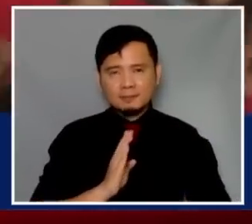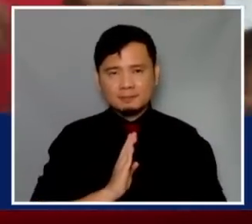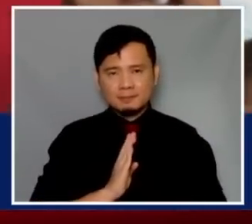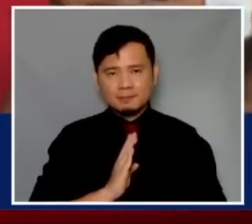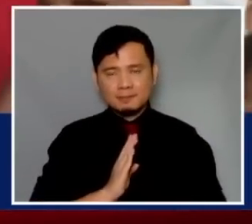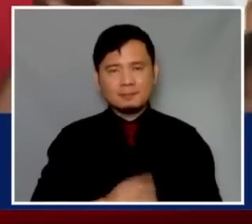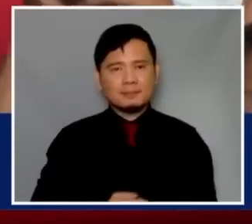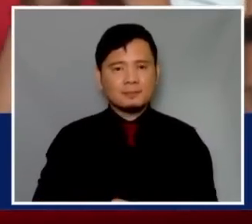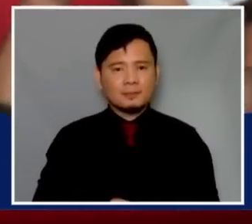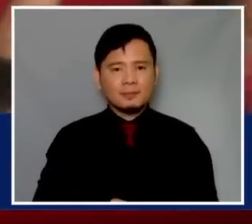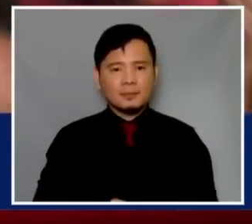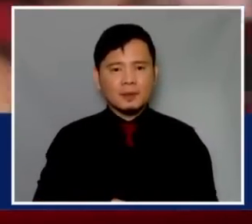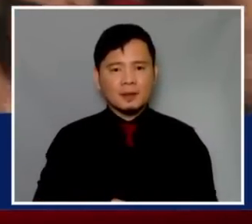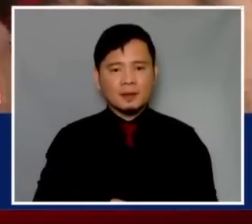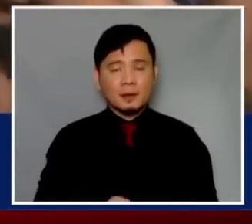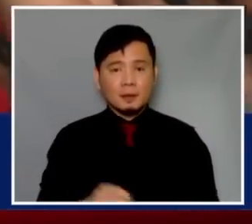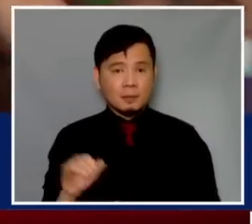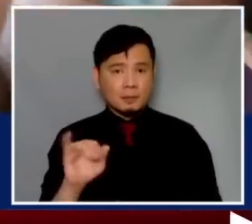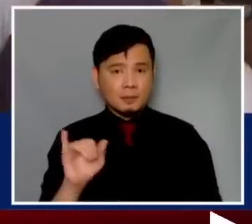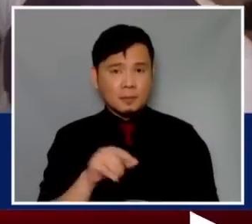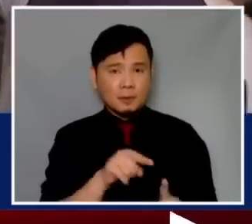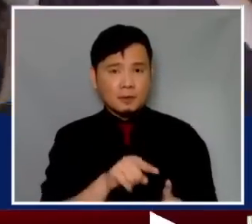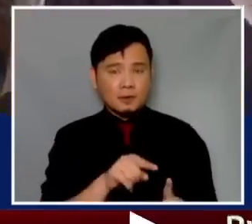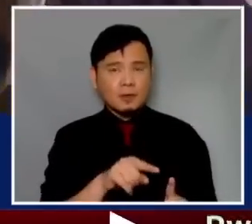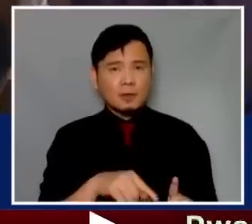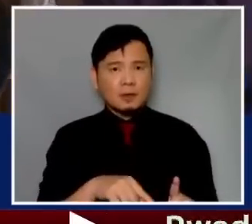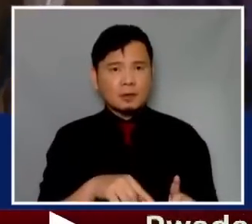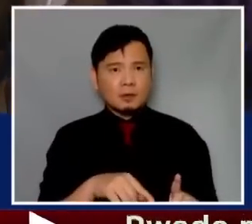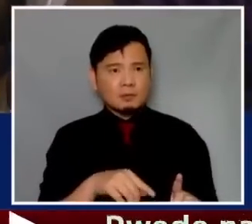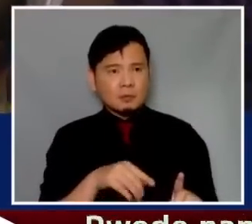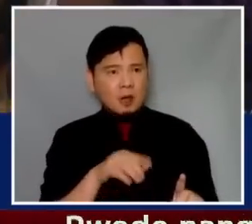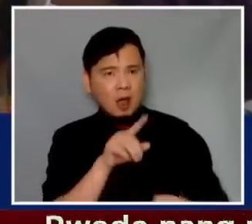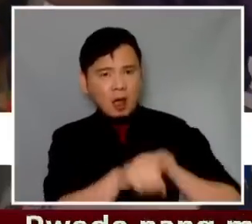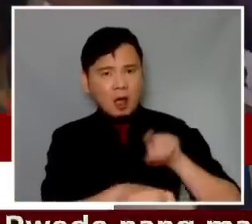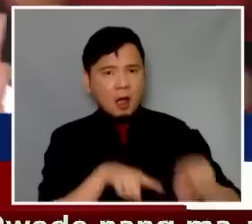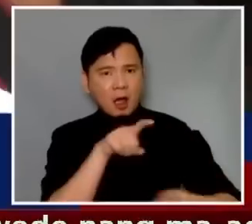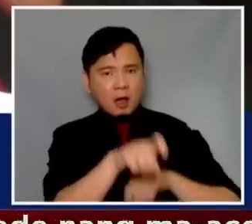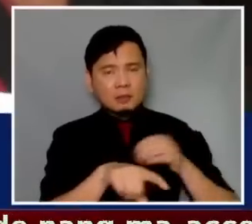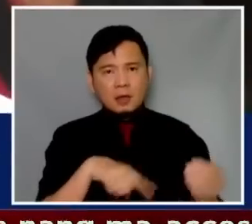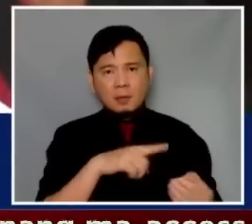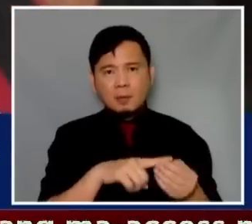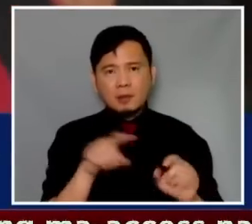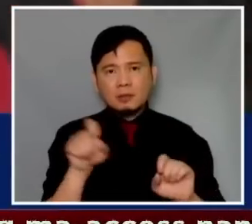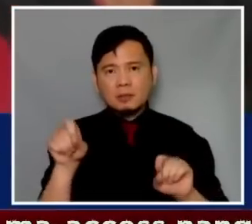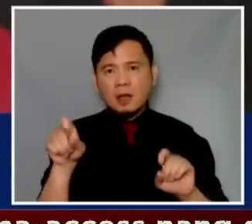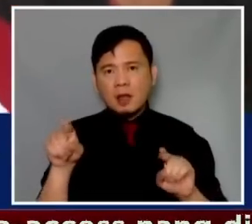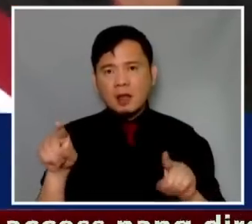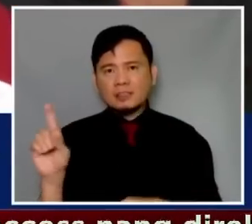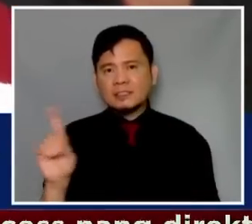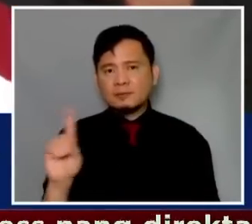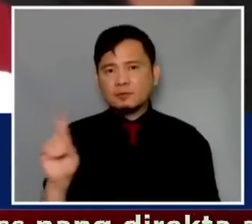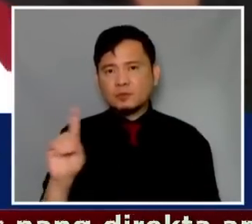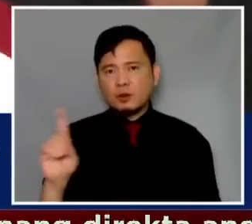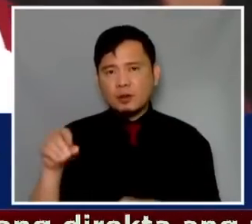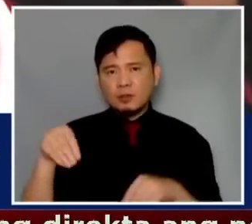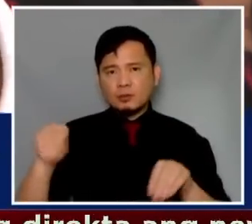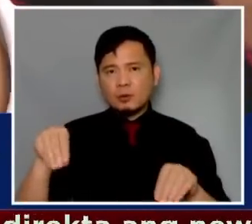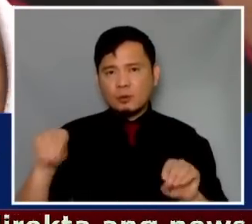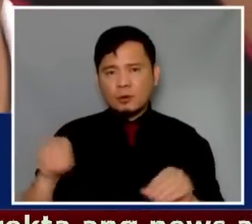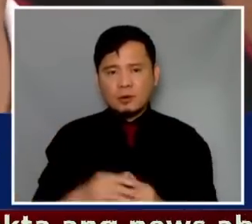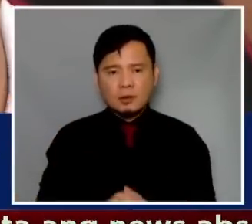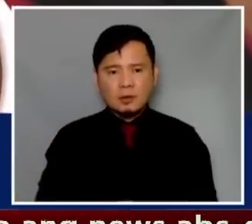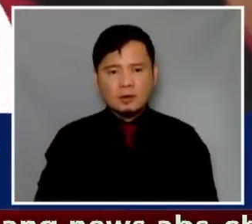hindi na nahimik ang isyu ng pagbenta ng Manila City Government sa Divisoria Market. Na ikwento kanina kay Mayor ang pinakahuling balita